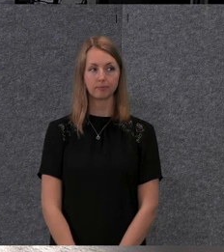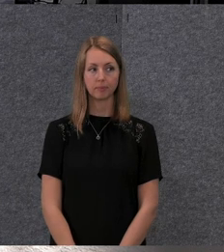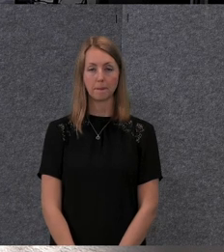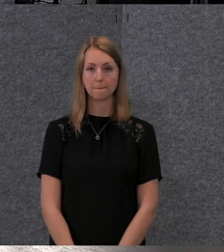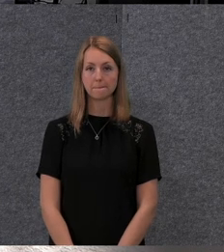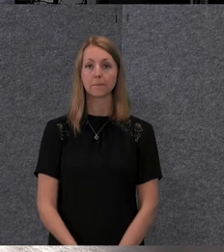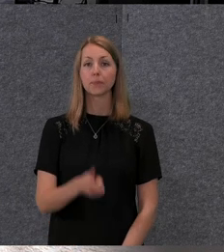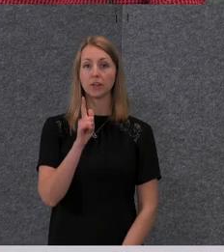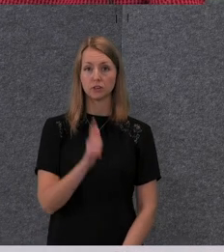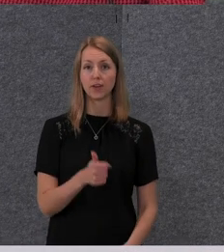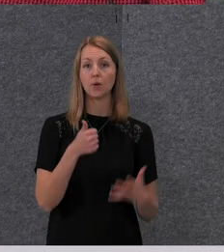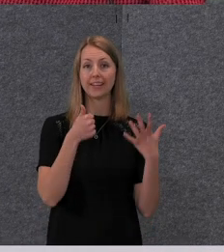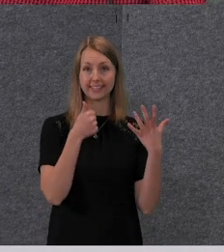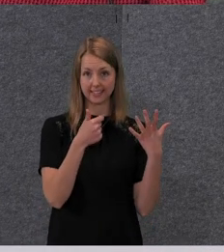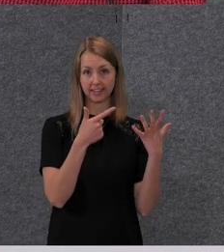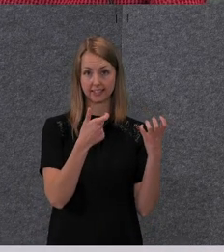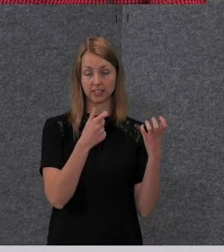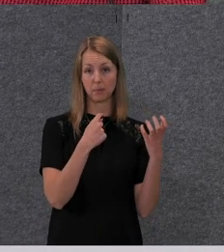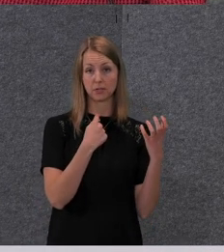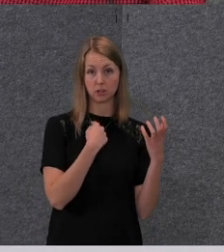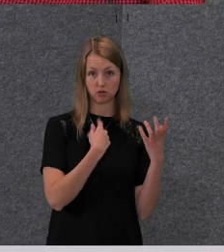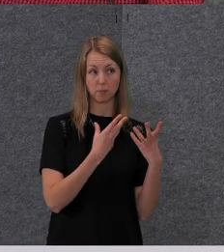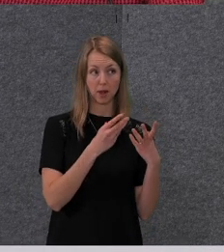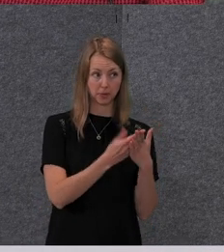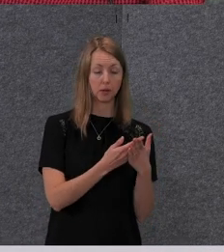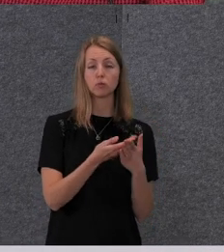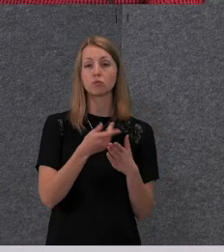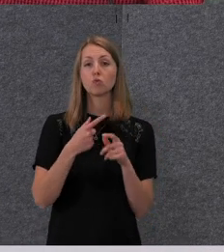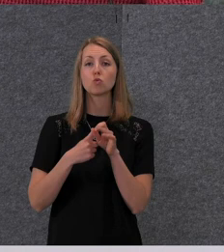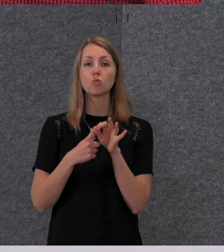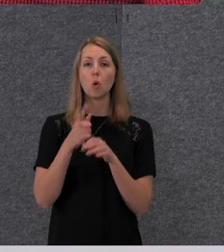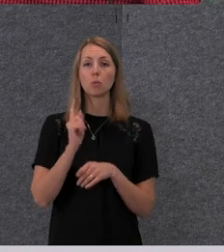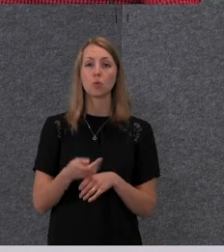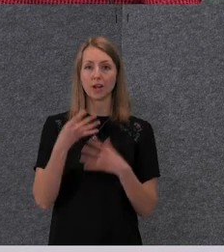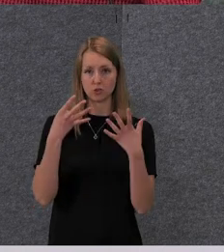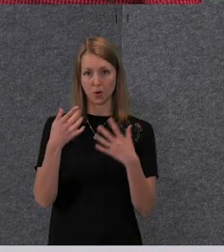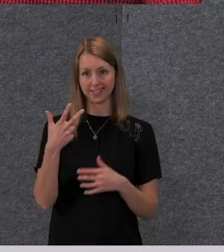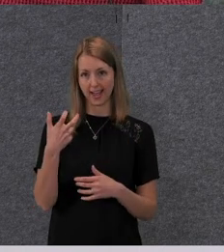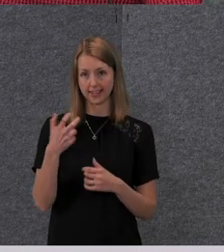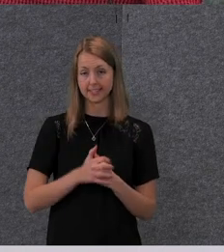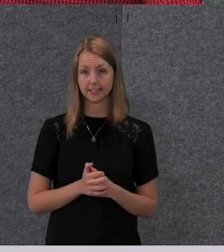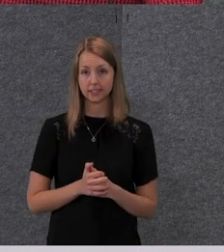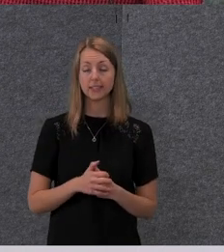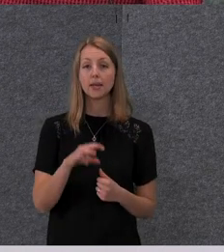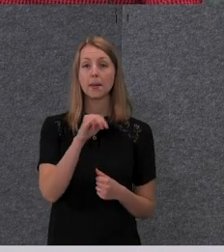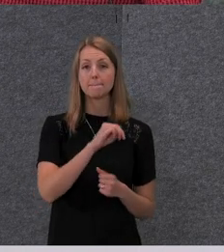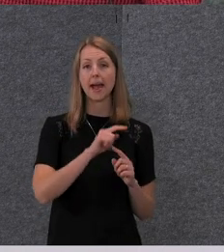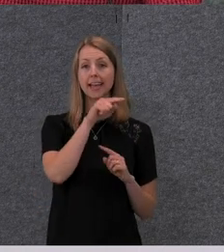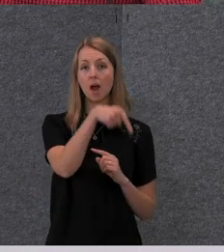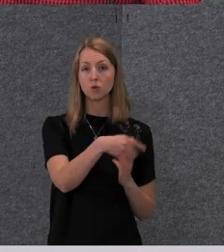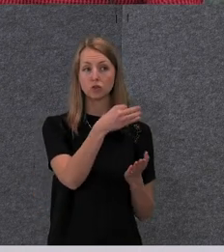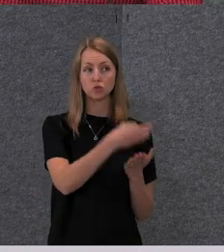Es wurden 276 Stimmen abgegeben, das Quorum liegt bei 139. Auf Mike